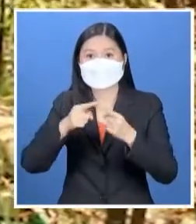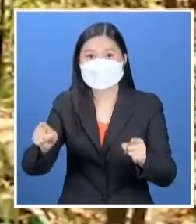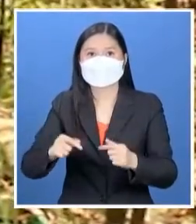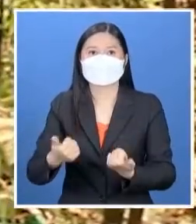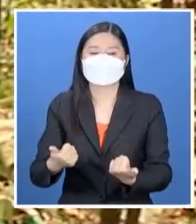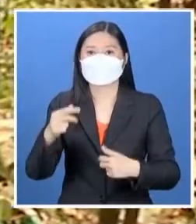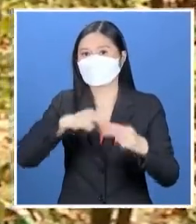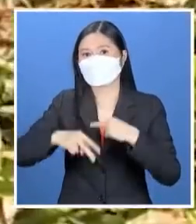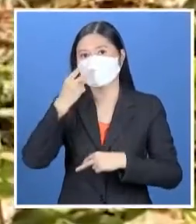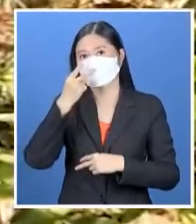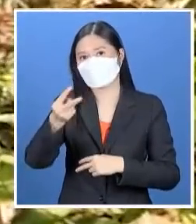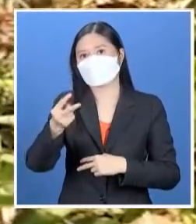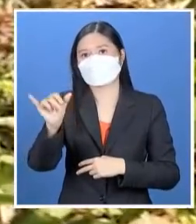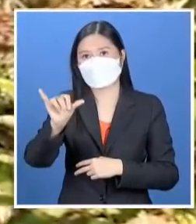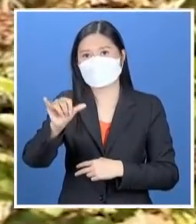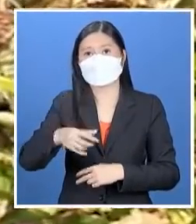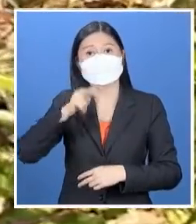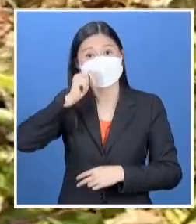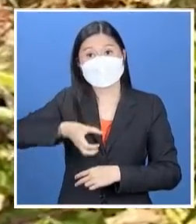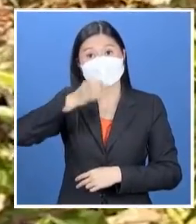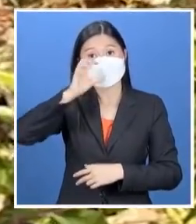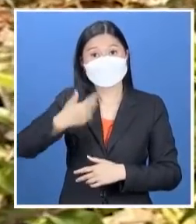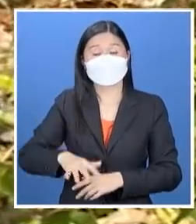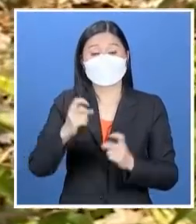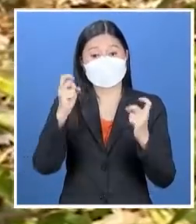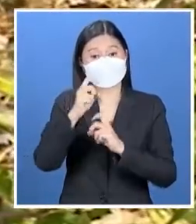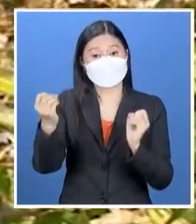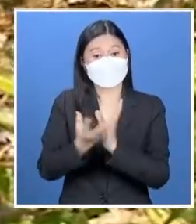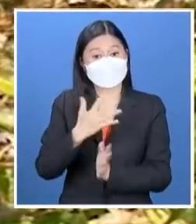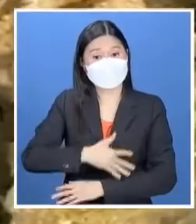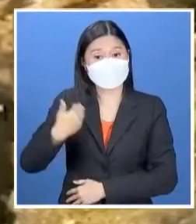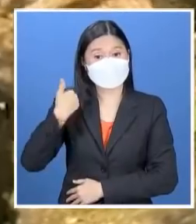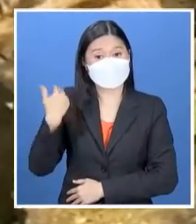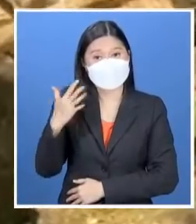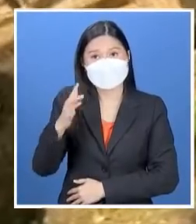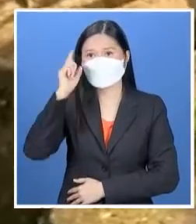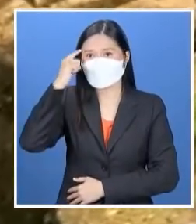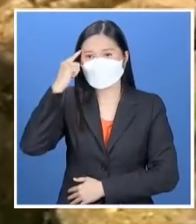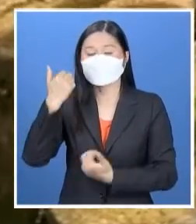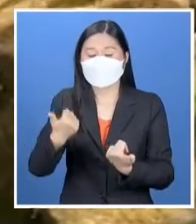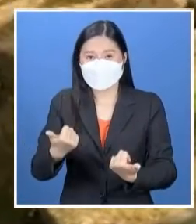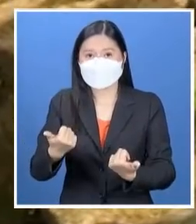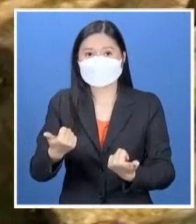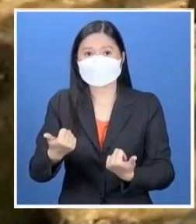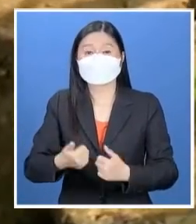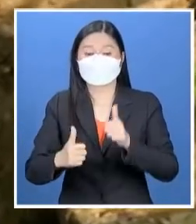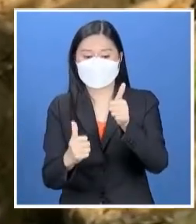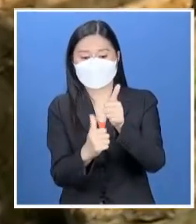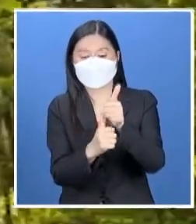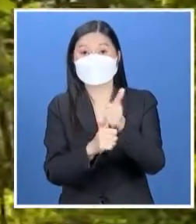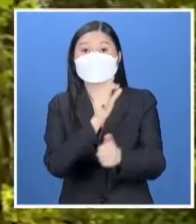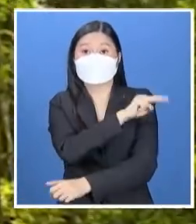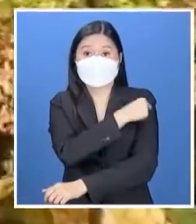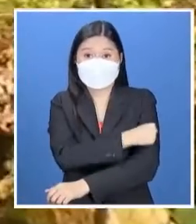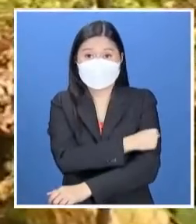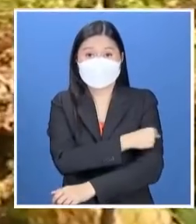ต่ยังไม่มีการตรวจพิสูจน์ว่ากินเข้าไปแล้วมันปลอดภัยหรือไม่ทางด้านของคุณอนุสรจันทสิทธิ์นะฮะผู้ช่วยสาธารณสุ